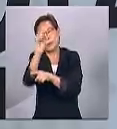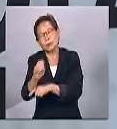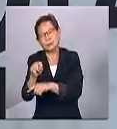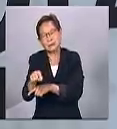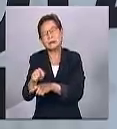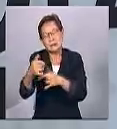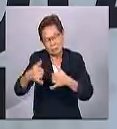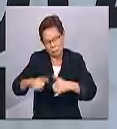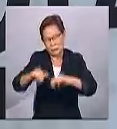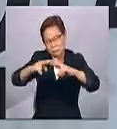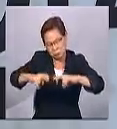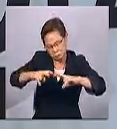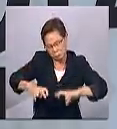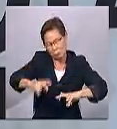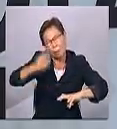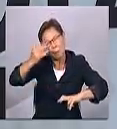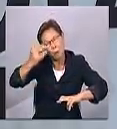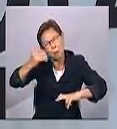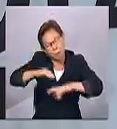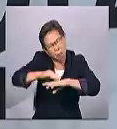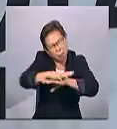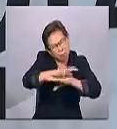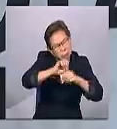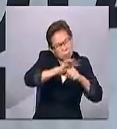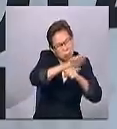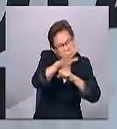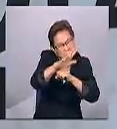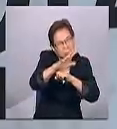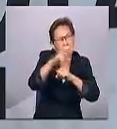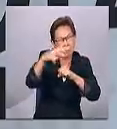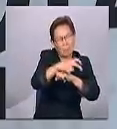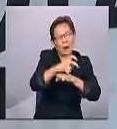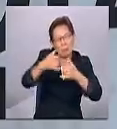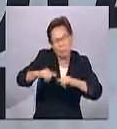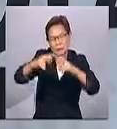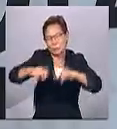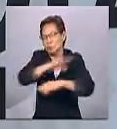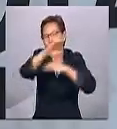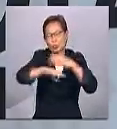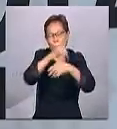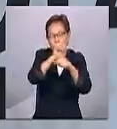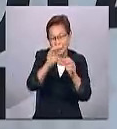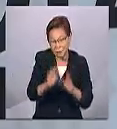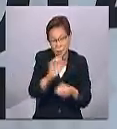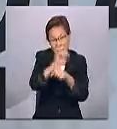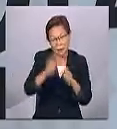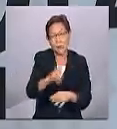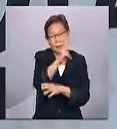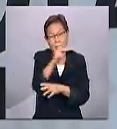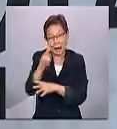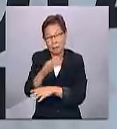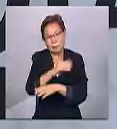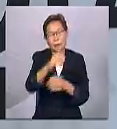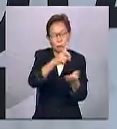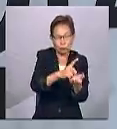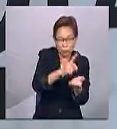masih dalam siasatan punca jangkitan COVID-19. Semua anggota kesihatan dan barisan hadapan termasuk pengamal